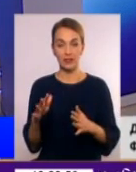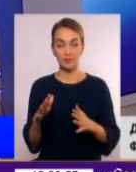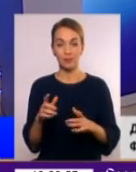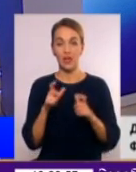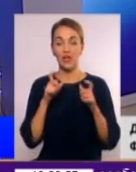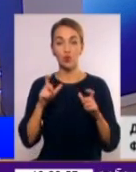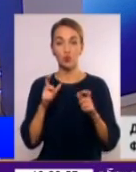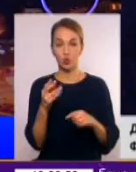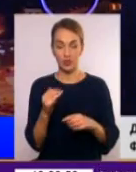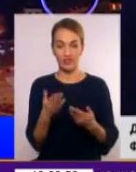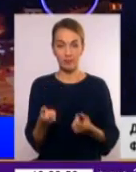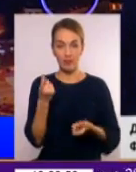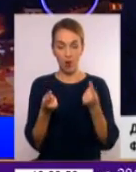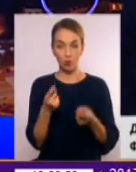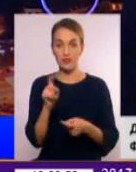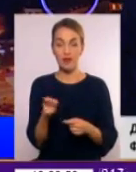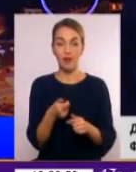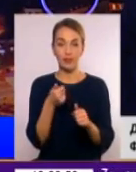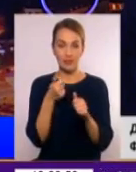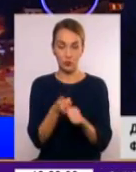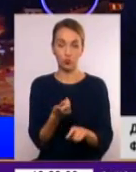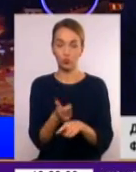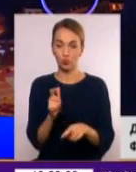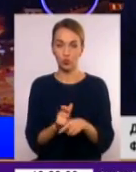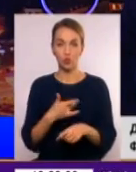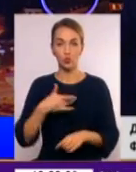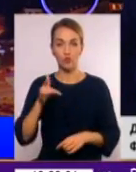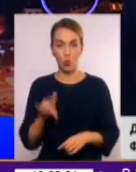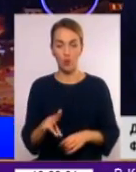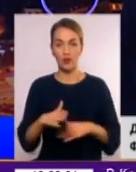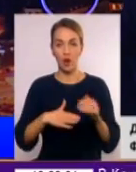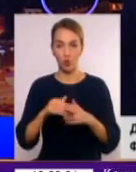кричущі, які вспливають, то за ними слідують дуже суворі